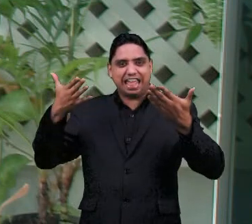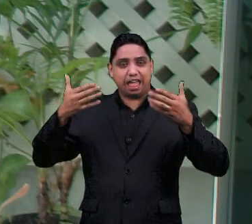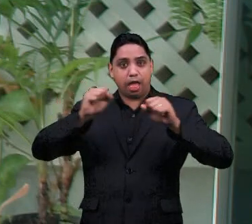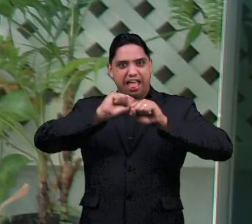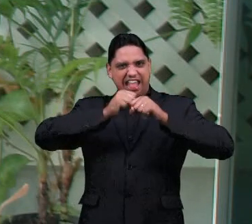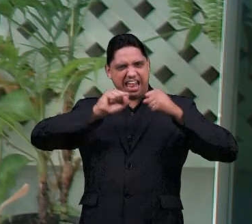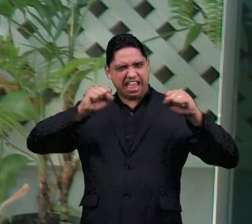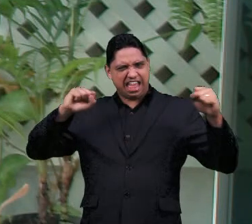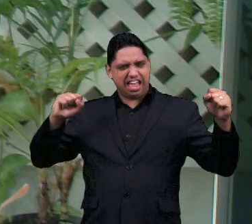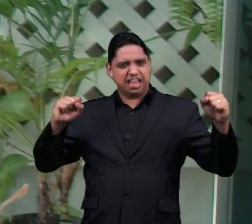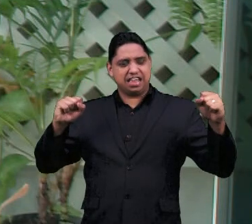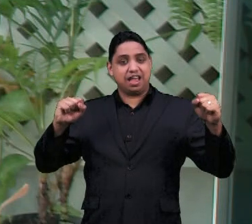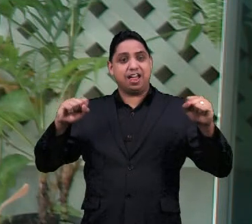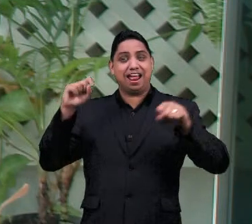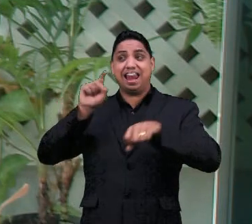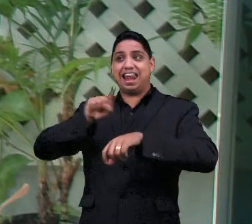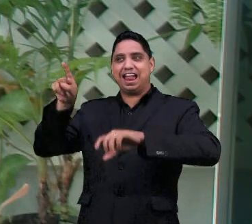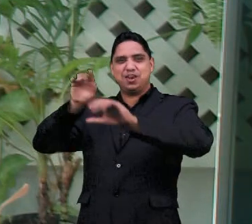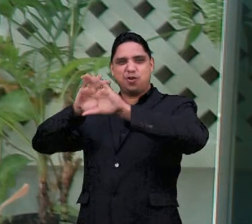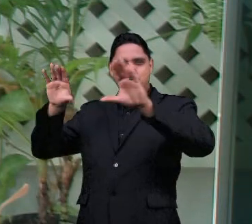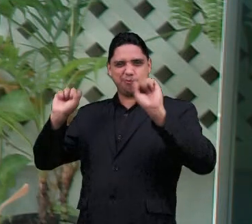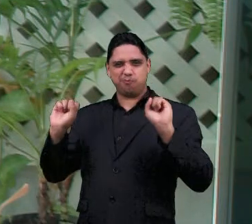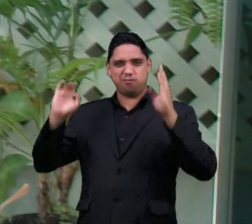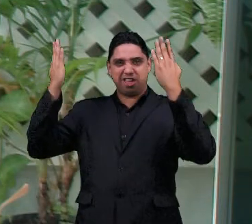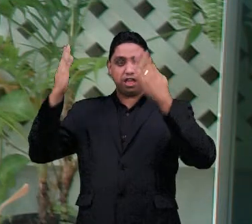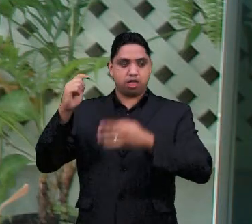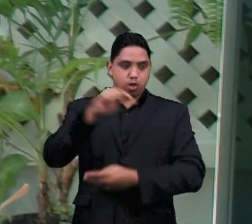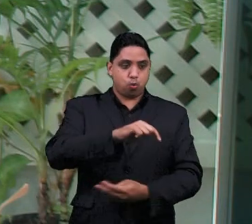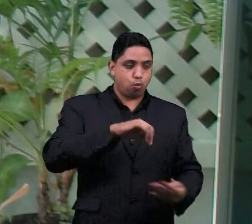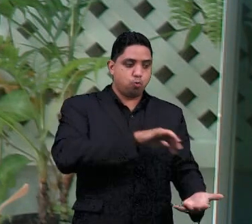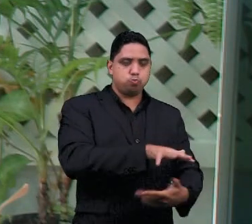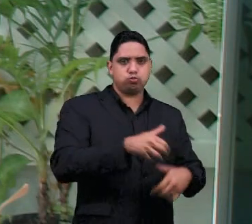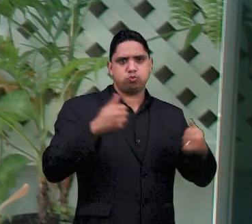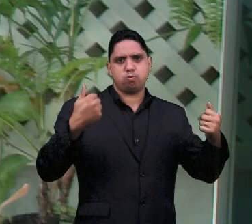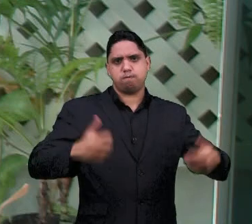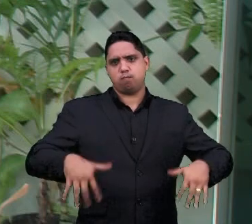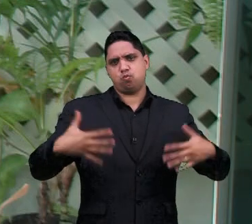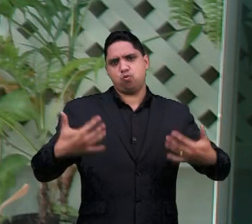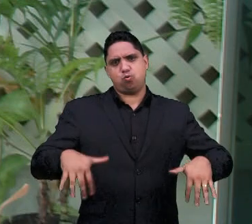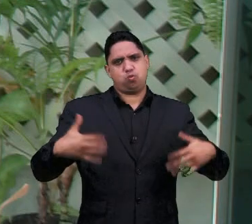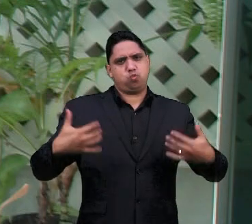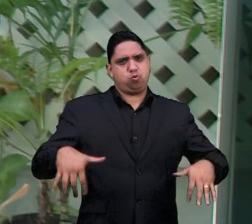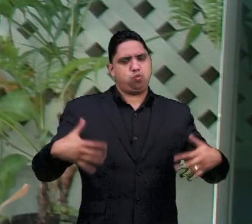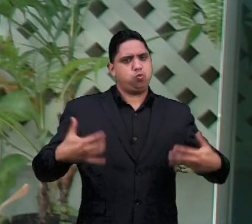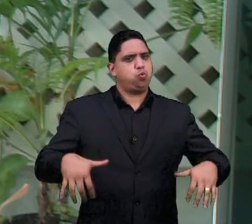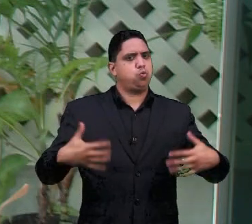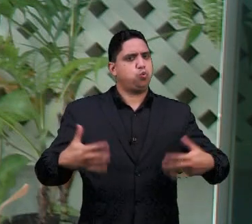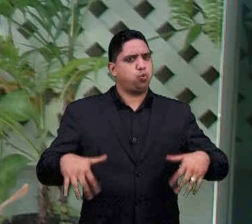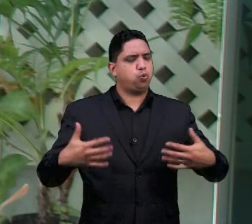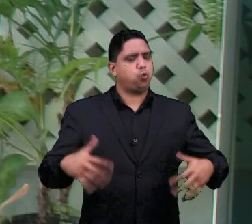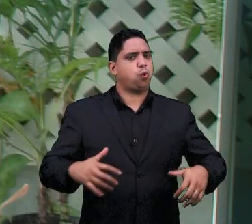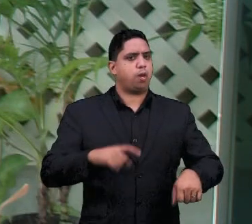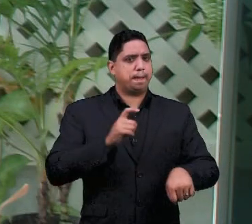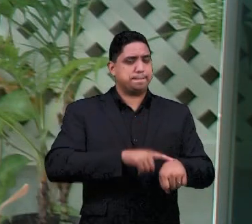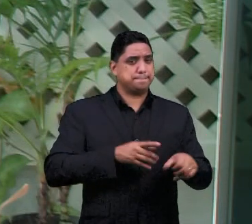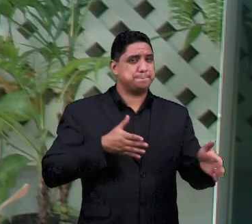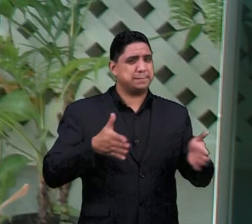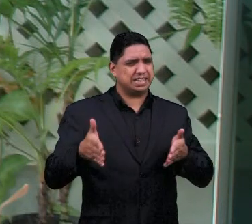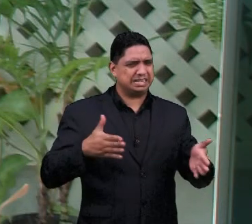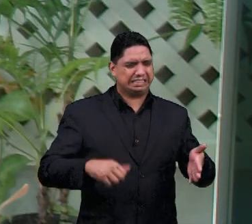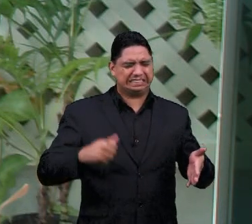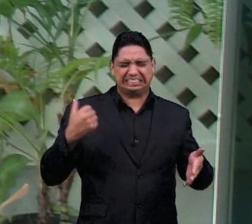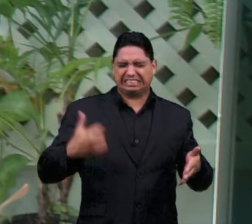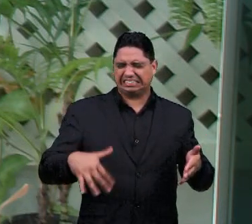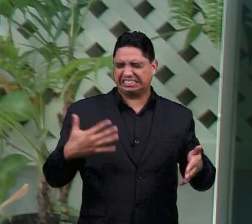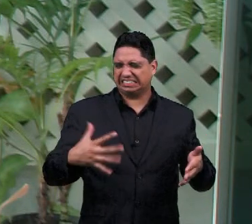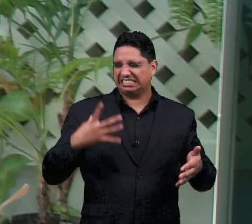Et elle entrera vers la grande scène. Donc quand l'Église sera dans cette grande scène, l'Église va être ici